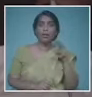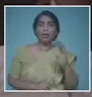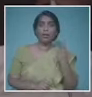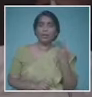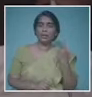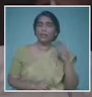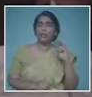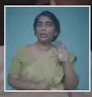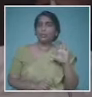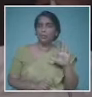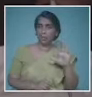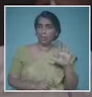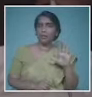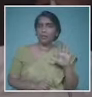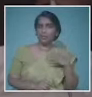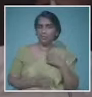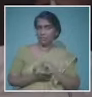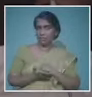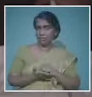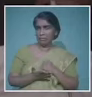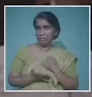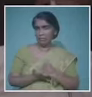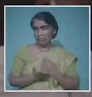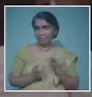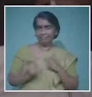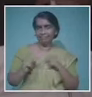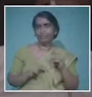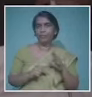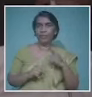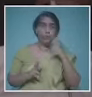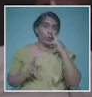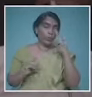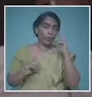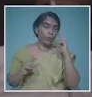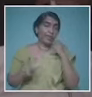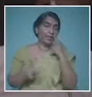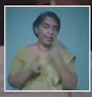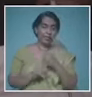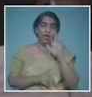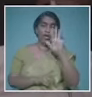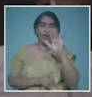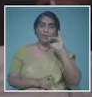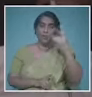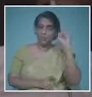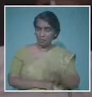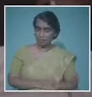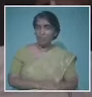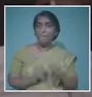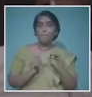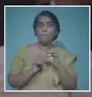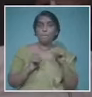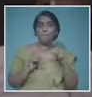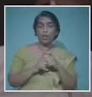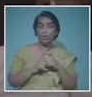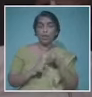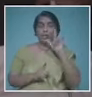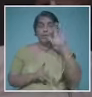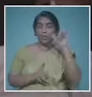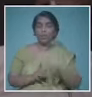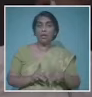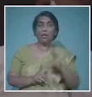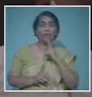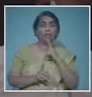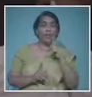das tispahak mana liagat widya samahada yahar bena dan balana nuwara anuhai dai baduli hatta pandai rata bura